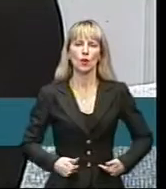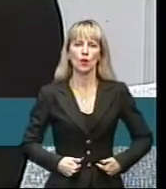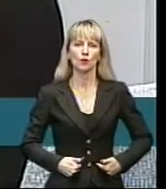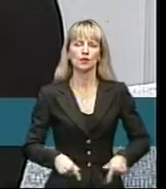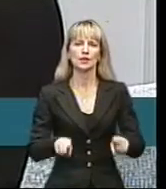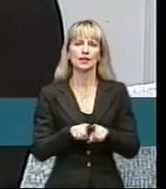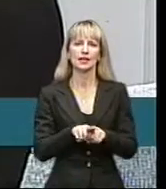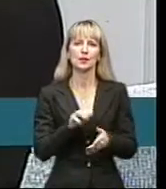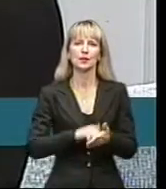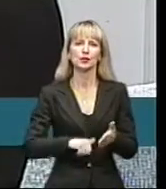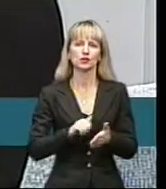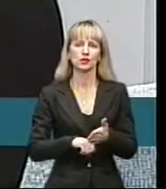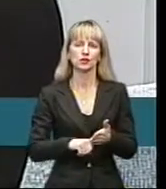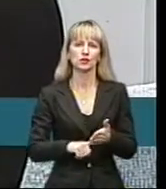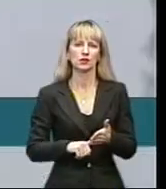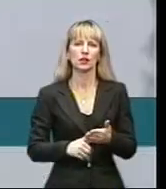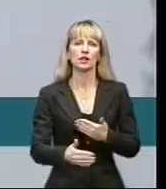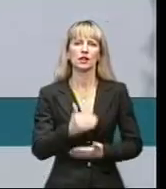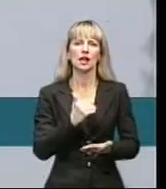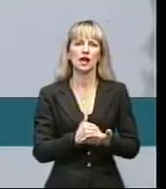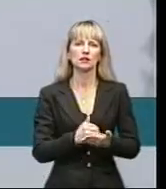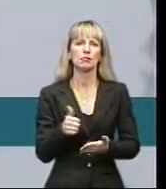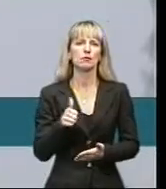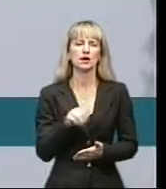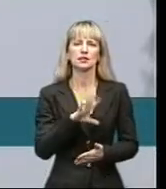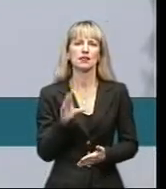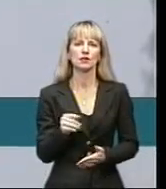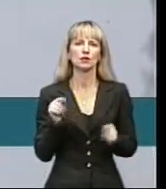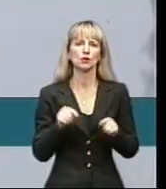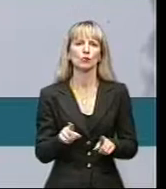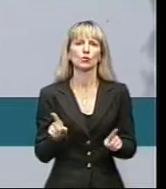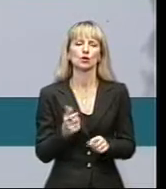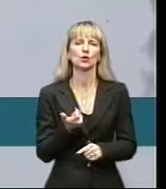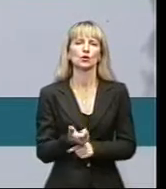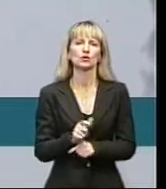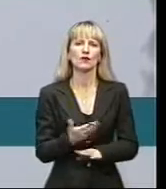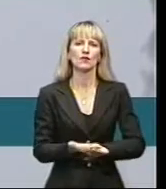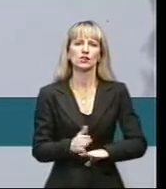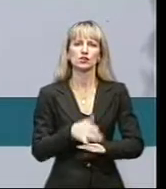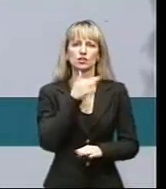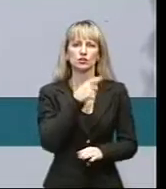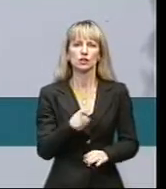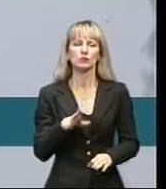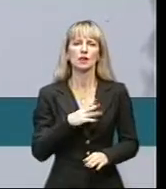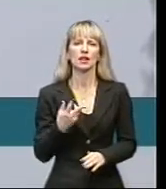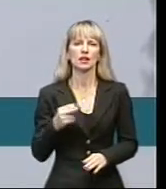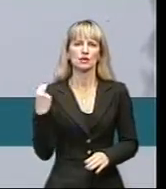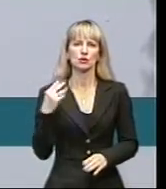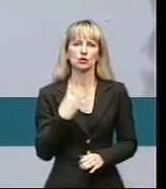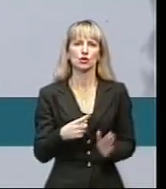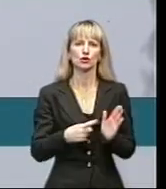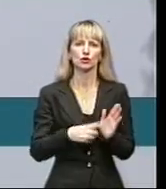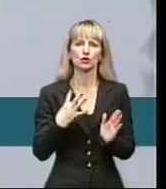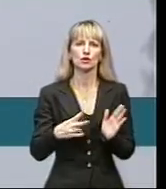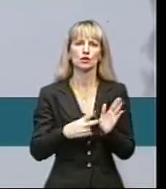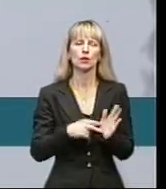такі причини. Наслідки, перш за все, в тому, що дуже важкий час був для Запоріжжя.